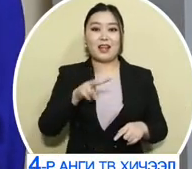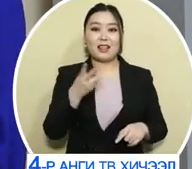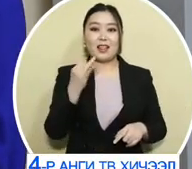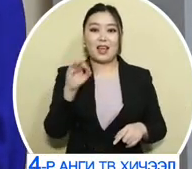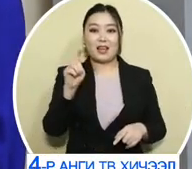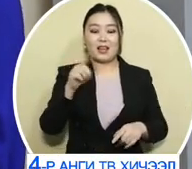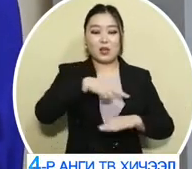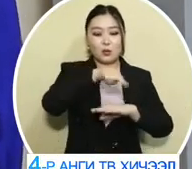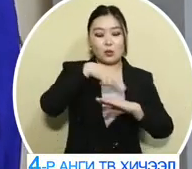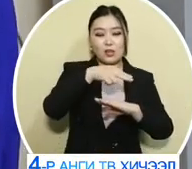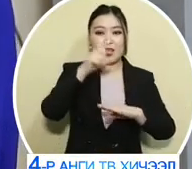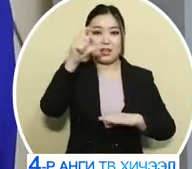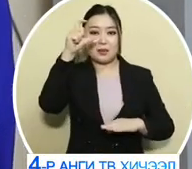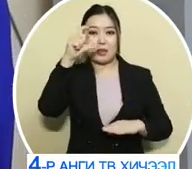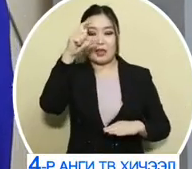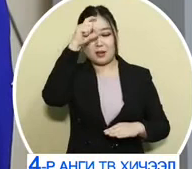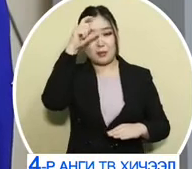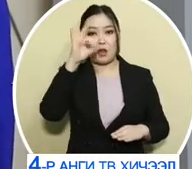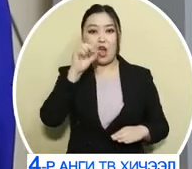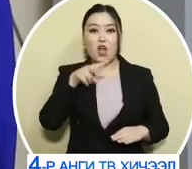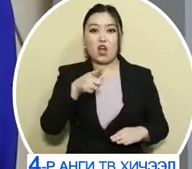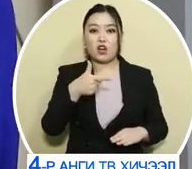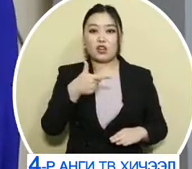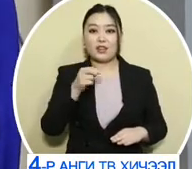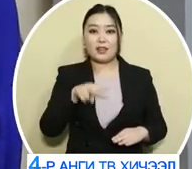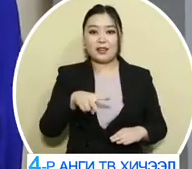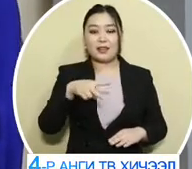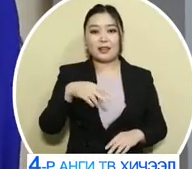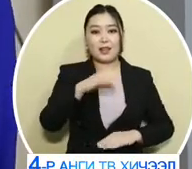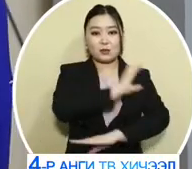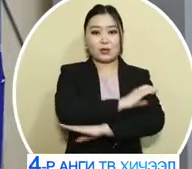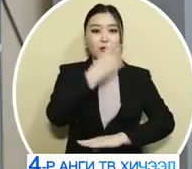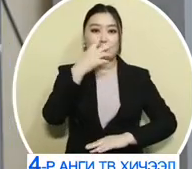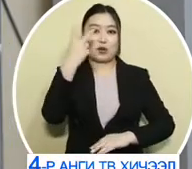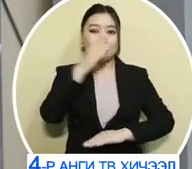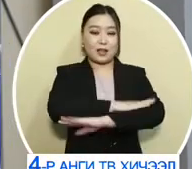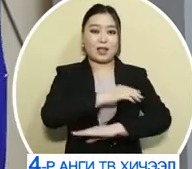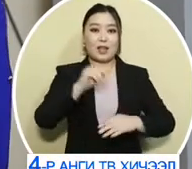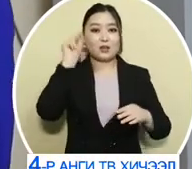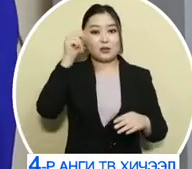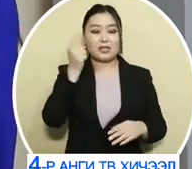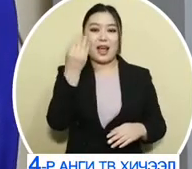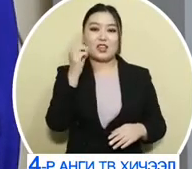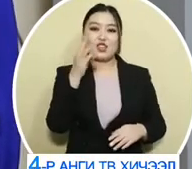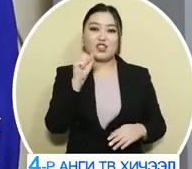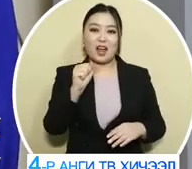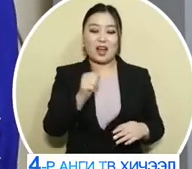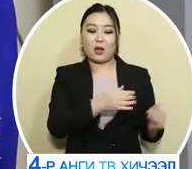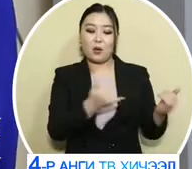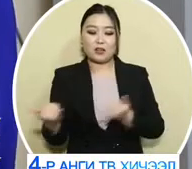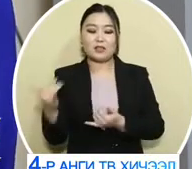оргил цэцэлбэр сургуулийн 4-ийн 2 ангийн сурагч Айша зочилж байна. За ингээд Айша маань бол манай энэ танхимд